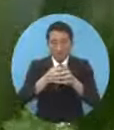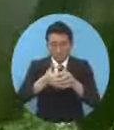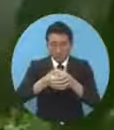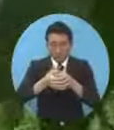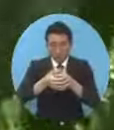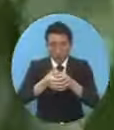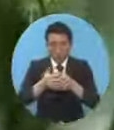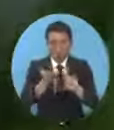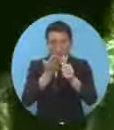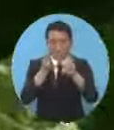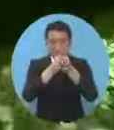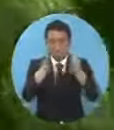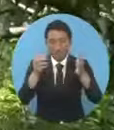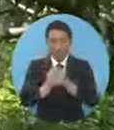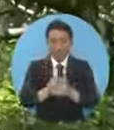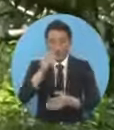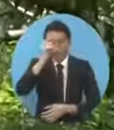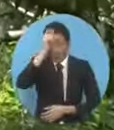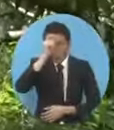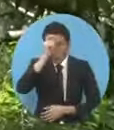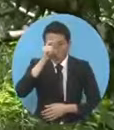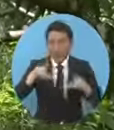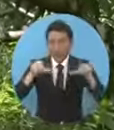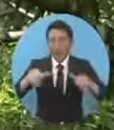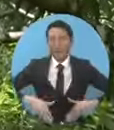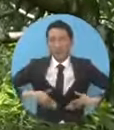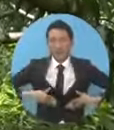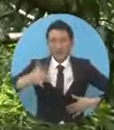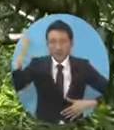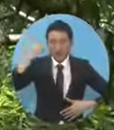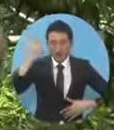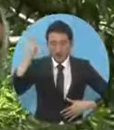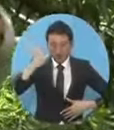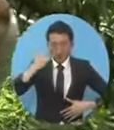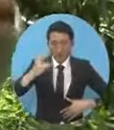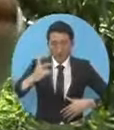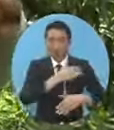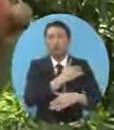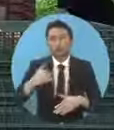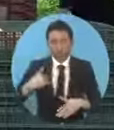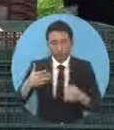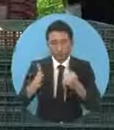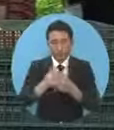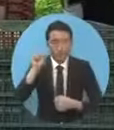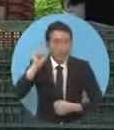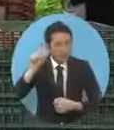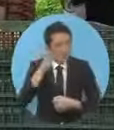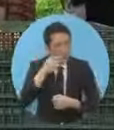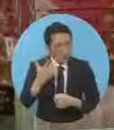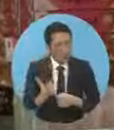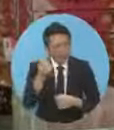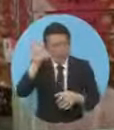복숭아를 재배하고 있습니다. 고흥은 기후가 따뜻하고 햇빛이 많아 내륙보다 10일 정도 수확이